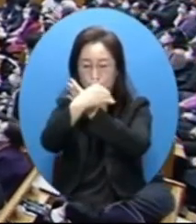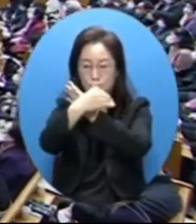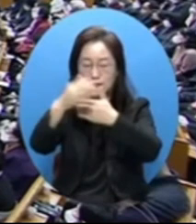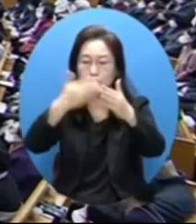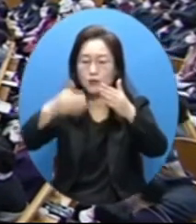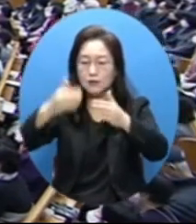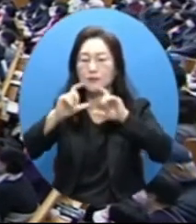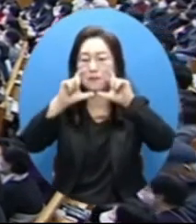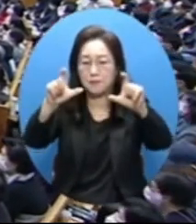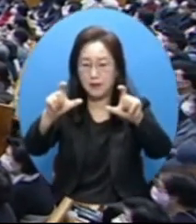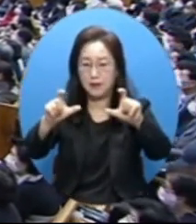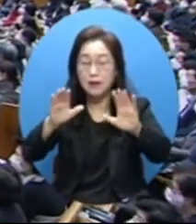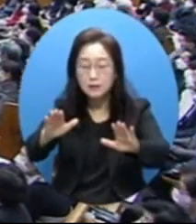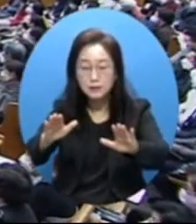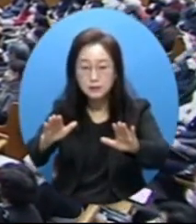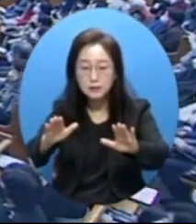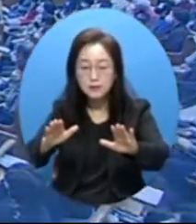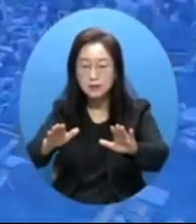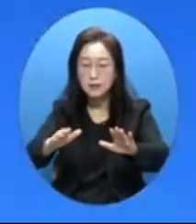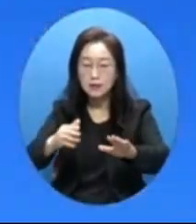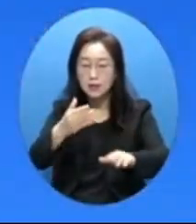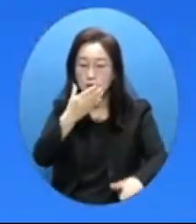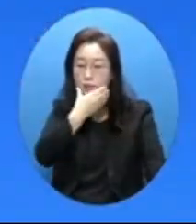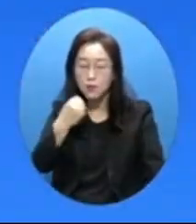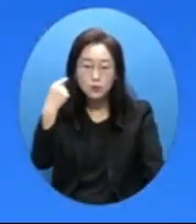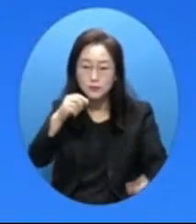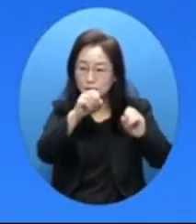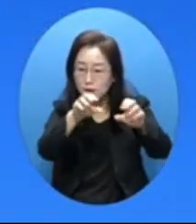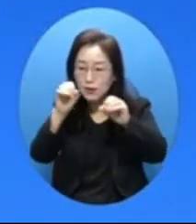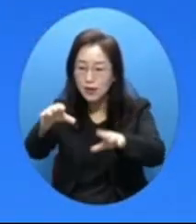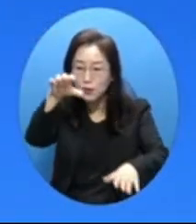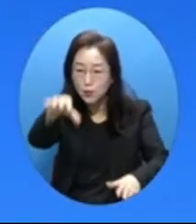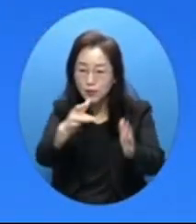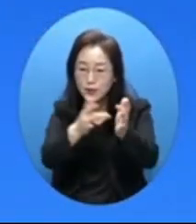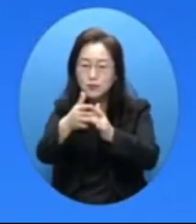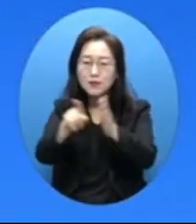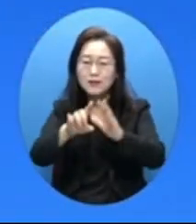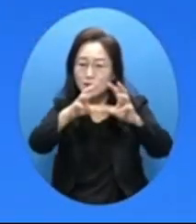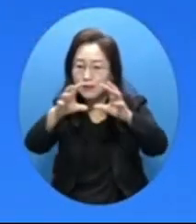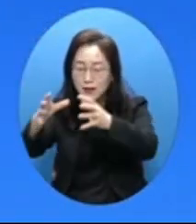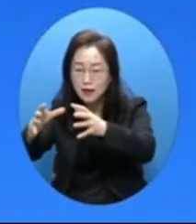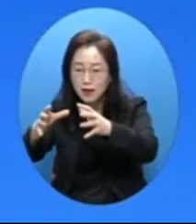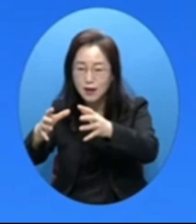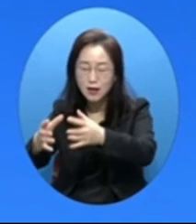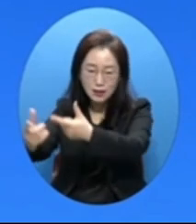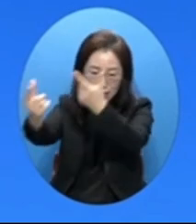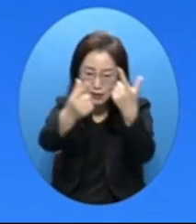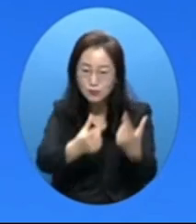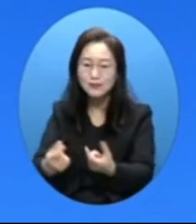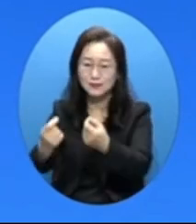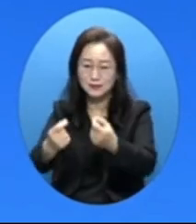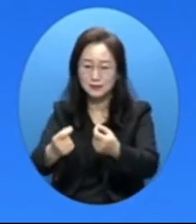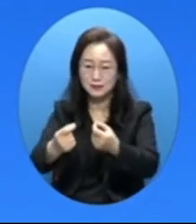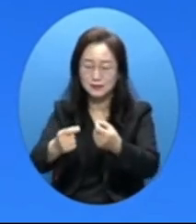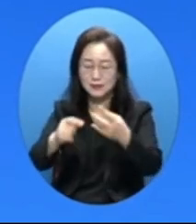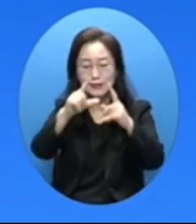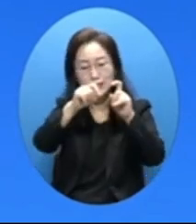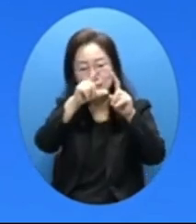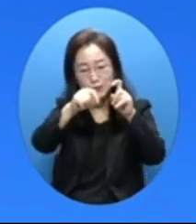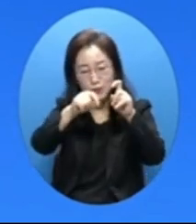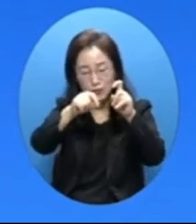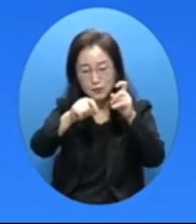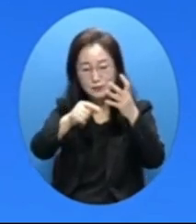복음이 들어가는 곳마다이 감전 조정을 따라서 매해 11월 달에 드려지는 것이 주 3세대 전례입니다이